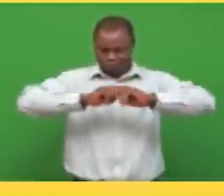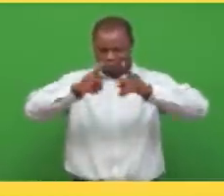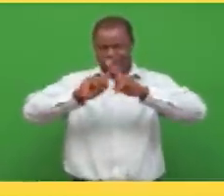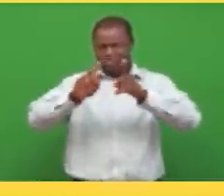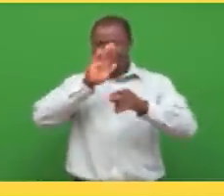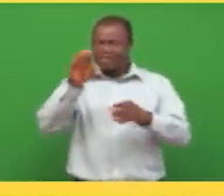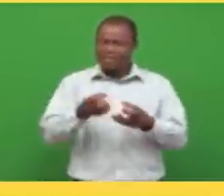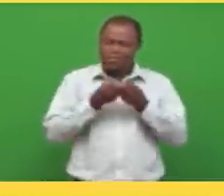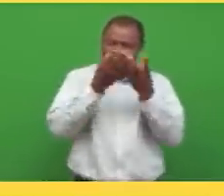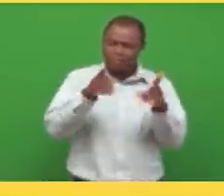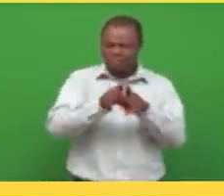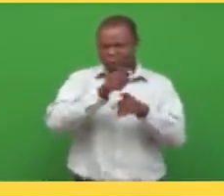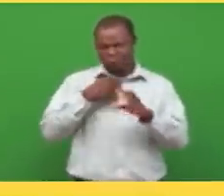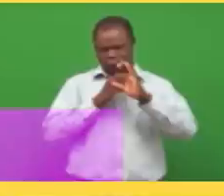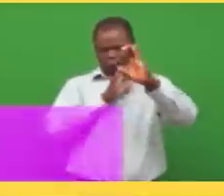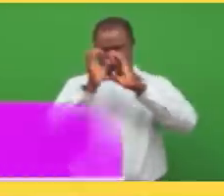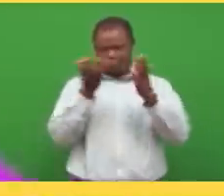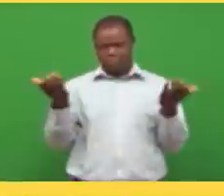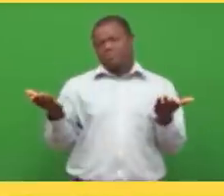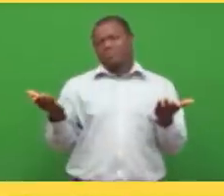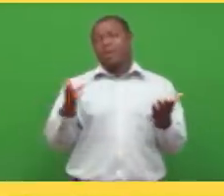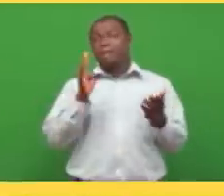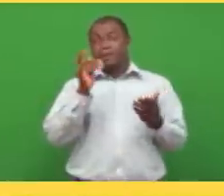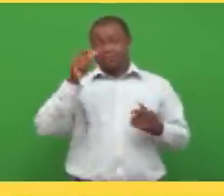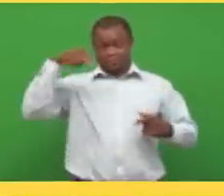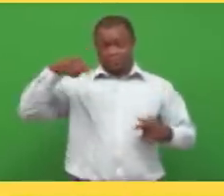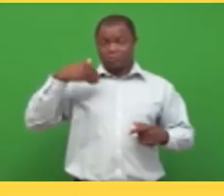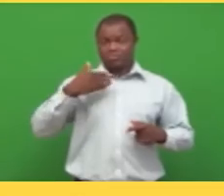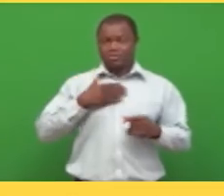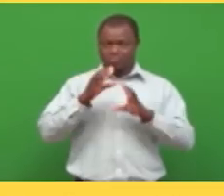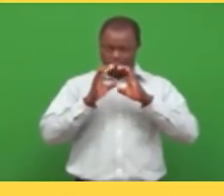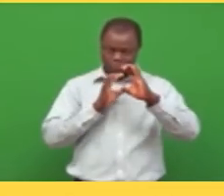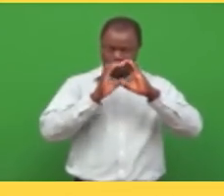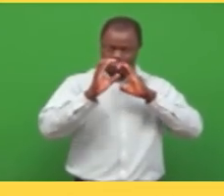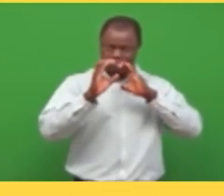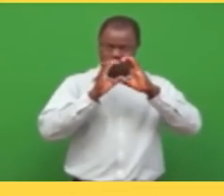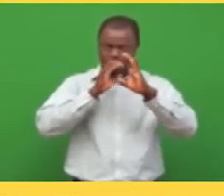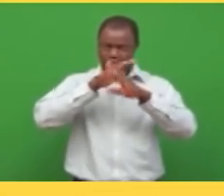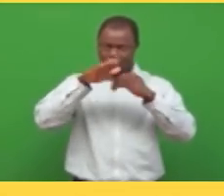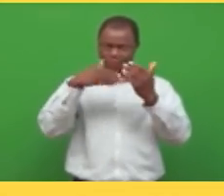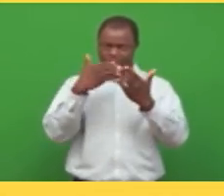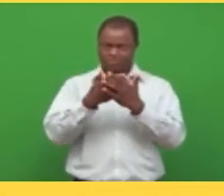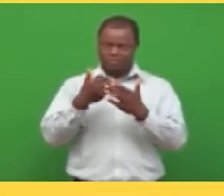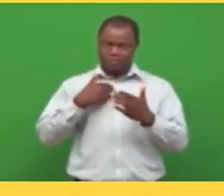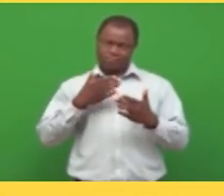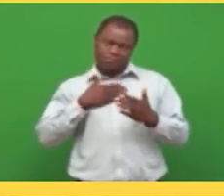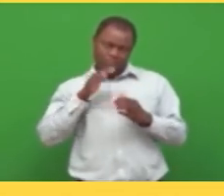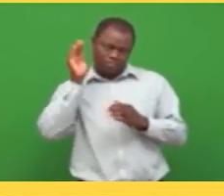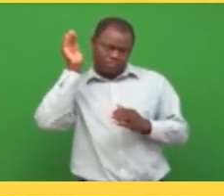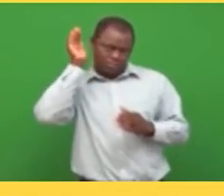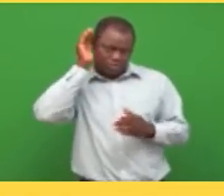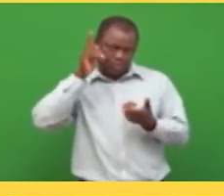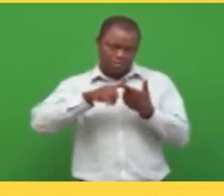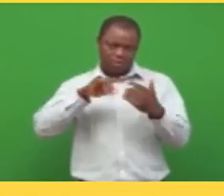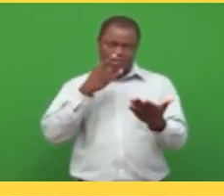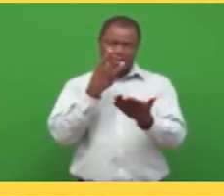nyaya inyaya dzatanga tisingagone kukurukura asi iye zvino tasvika pachinano chekuti ngatikurukurei tipone tibatsirane.